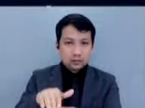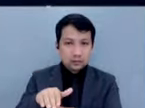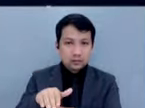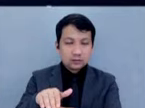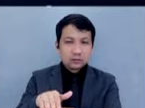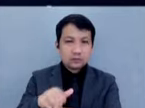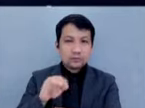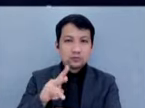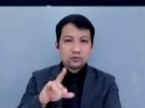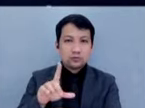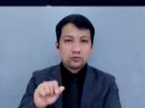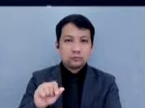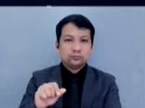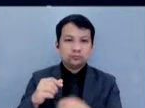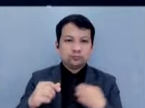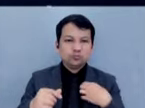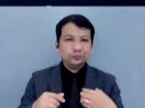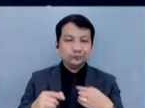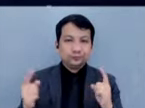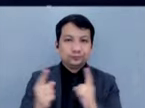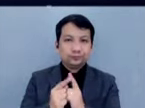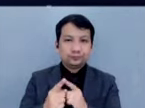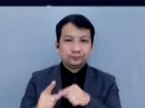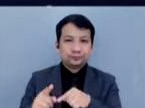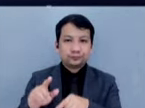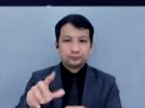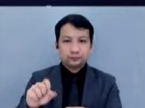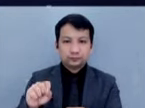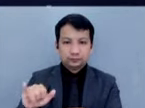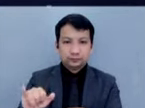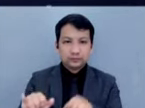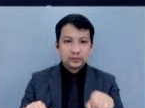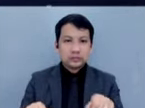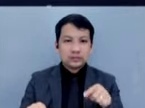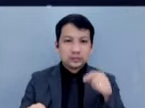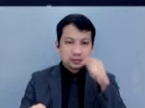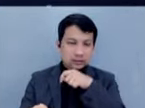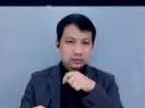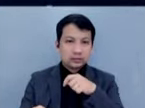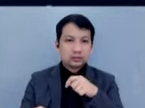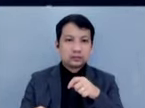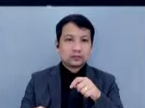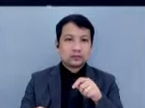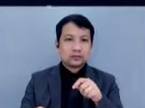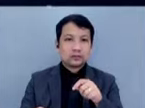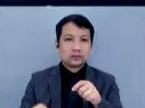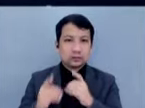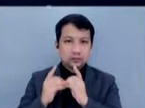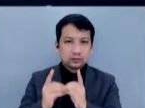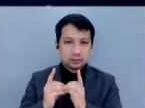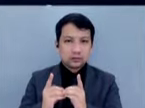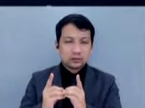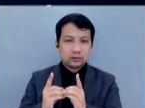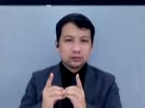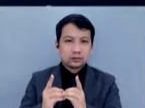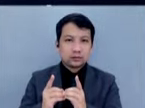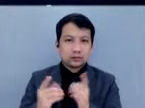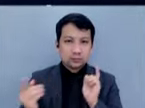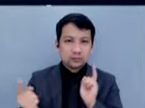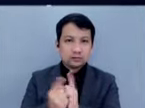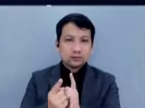Police, una raw nagkakilala si alias Yasi at ang Taiwanese na si Lee sa isang dating app. Nagkasundo ang dalawa na magkita at